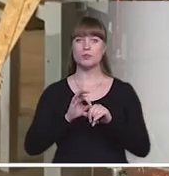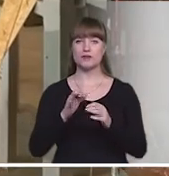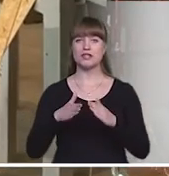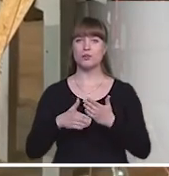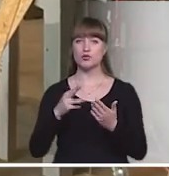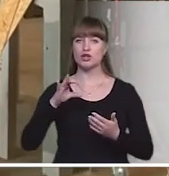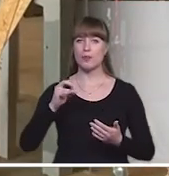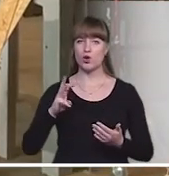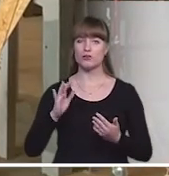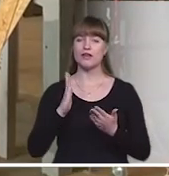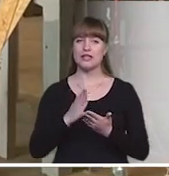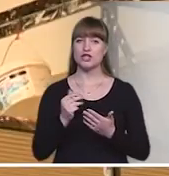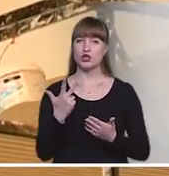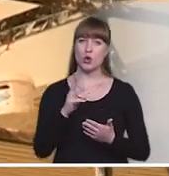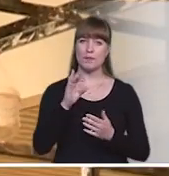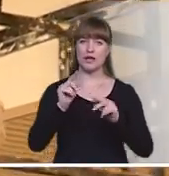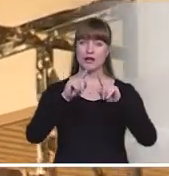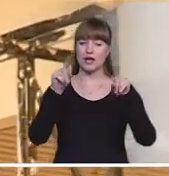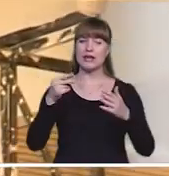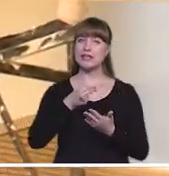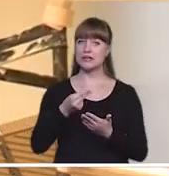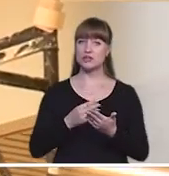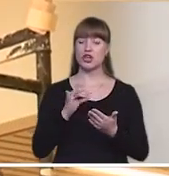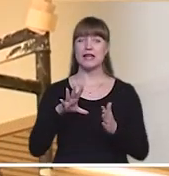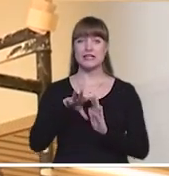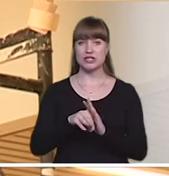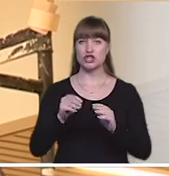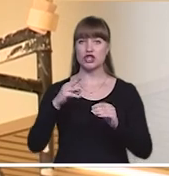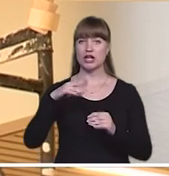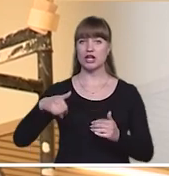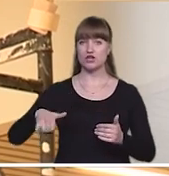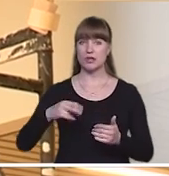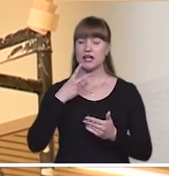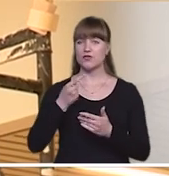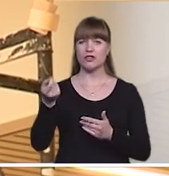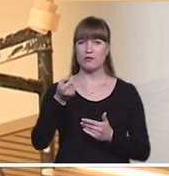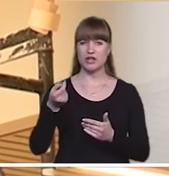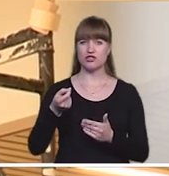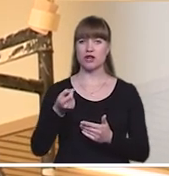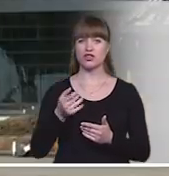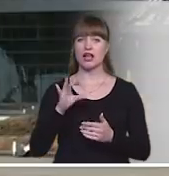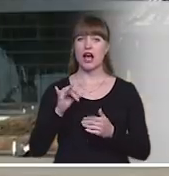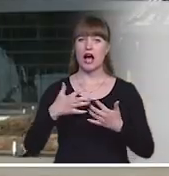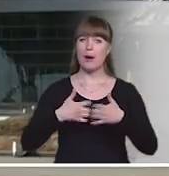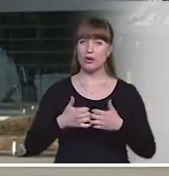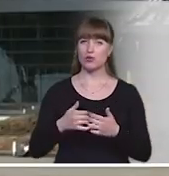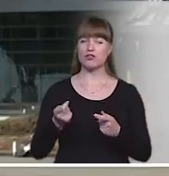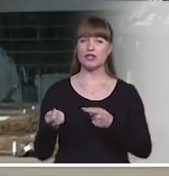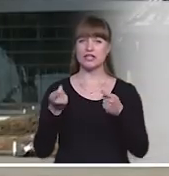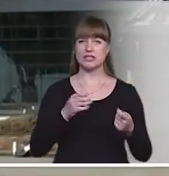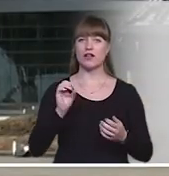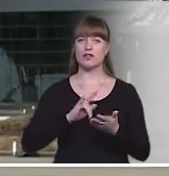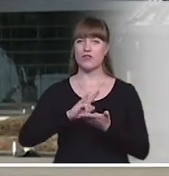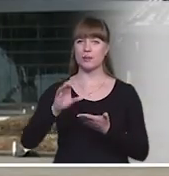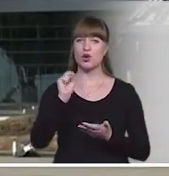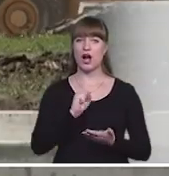помощью томографов. Они создают трехмерное изображение, и содержимое чемоданов видно в мельчайших деталях. Оборудование доставят в